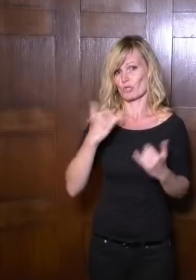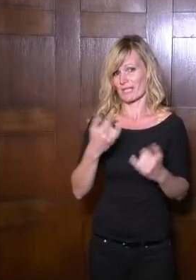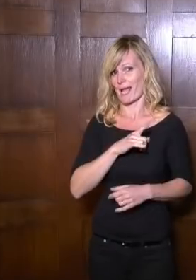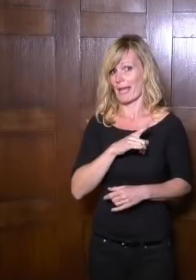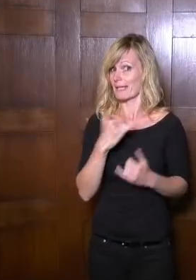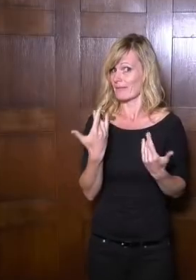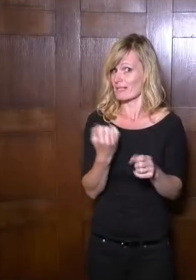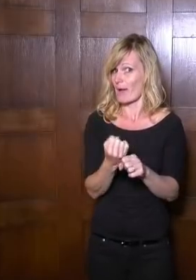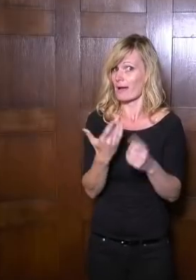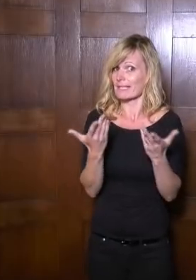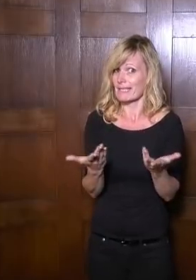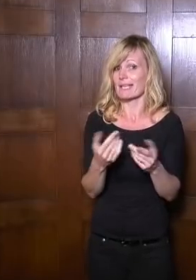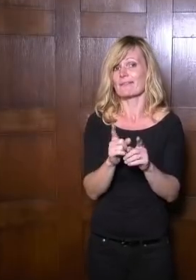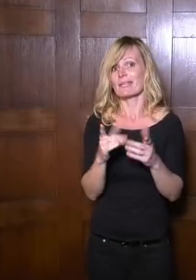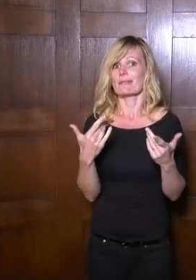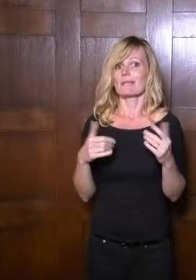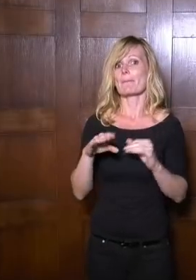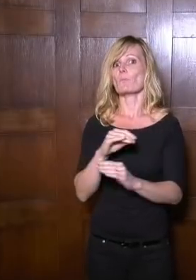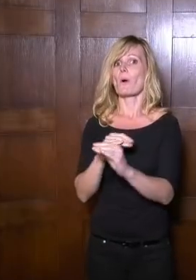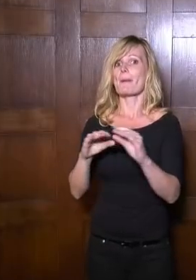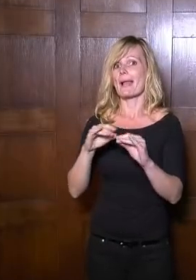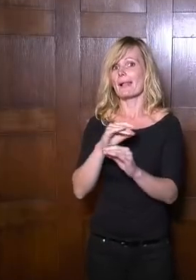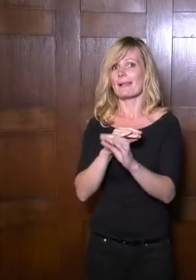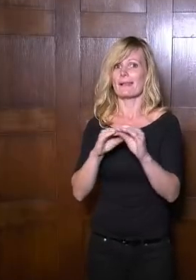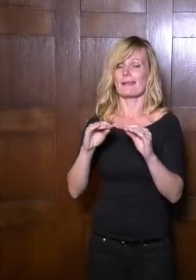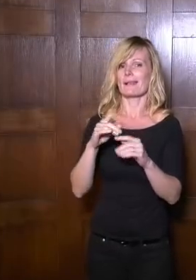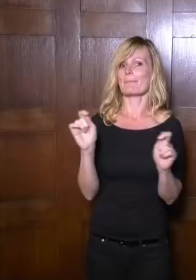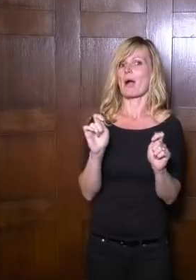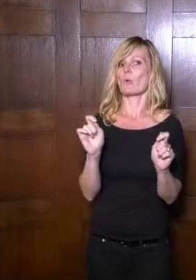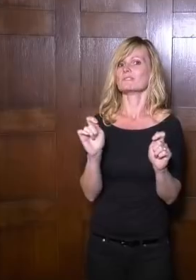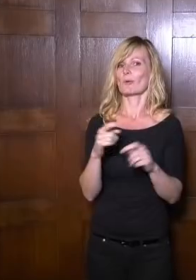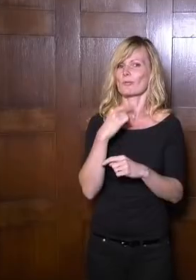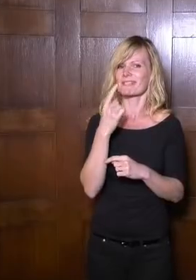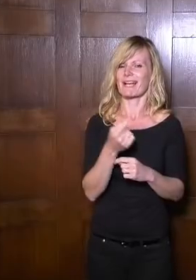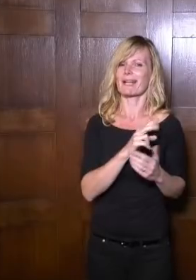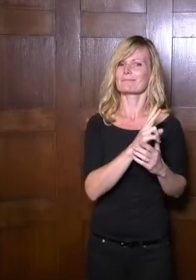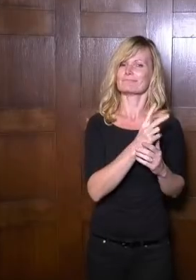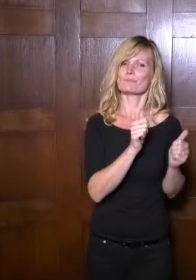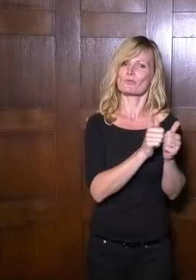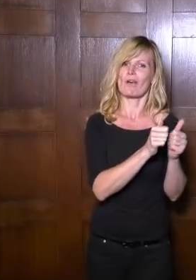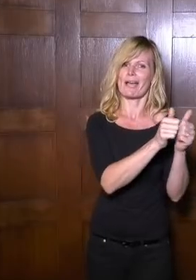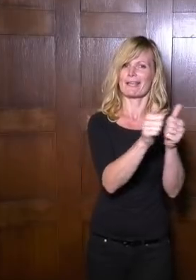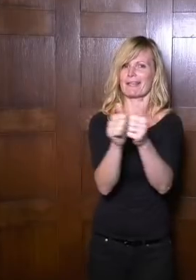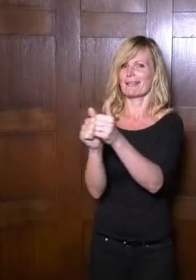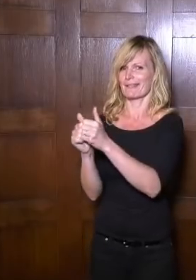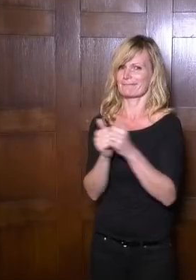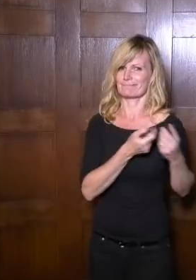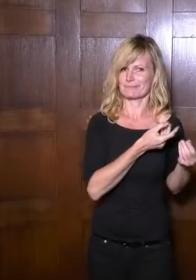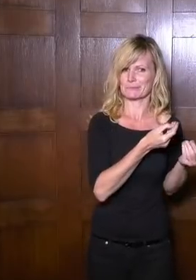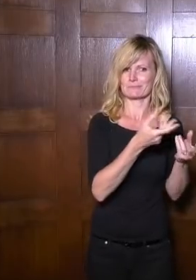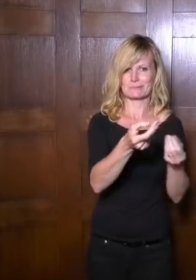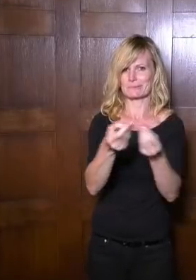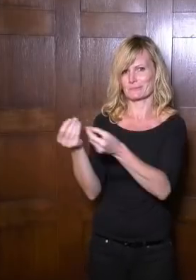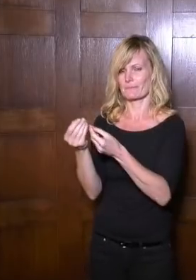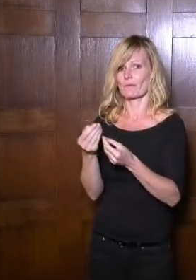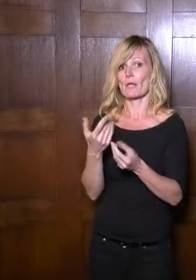eine sogenannte Murmelpause einlegen und sagen, jetzt tauschen wir uns mal bilateral aus, aber das war jetzt nicht vorgesehen. Vielleicht